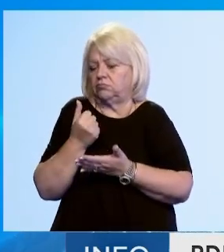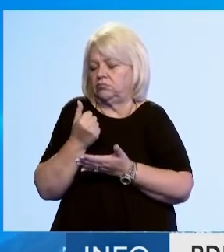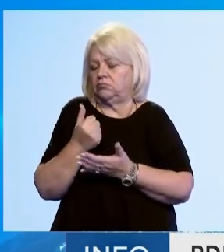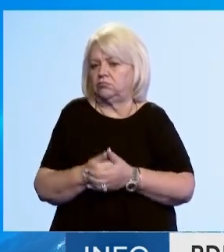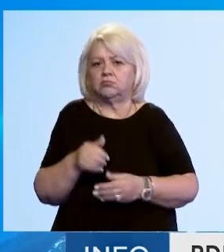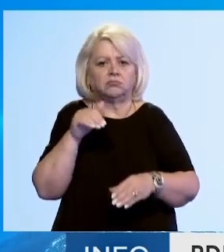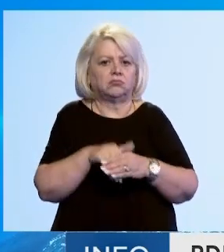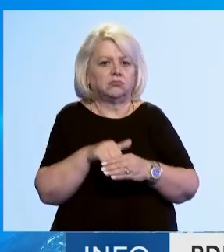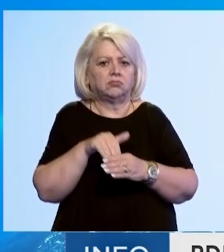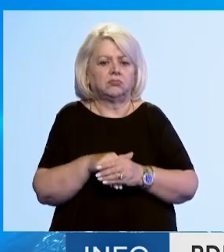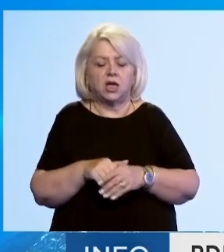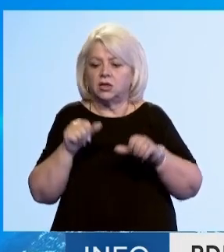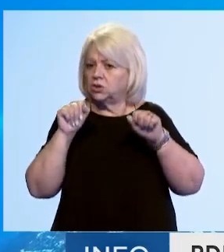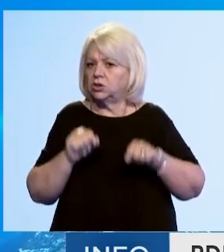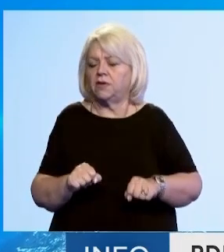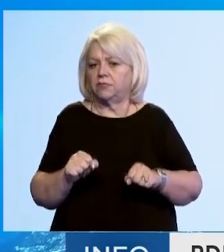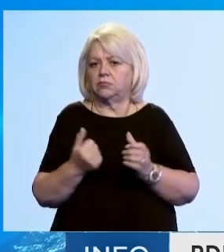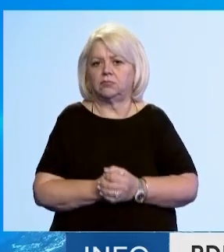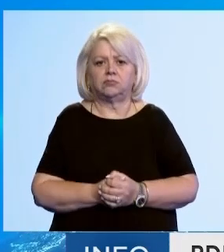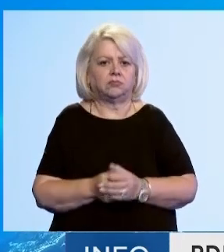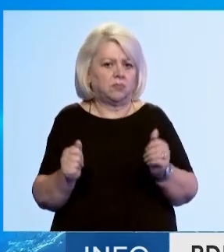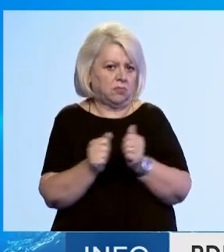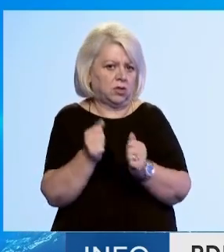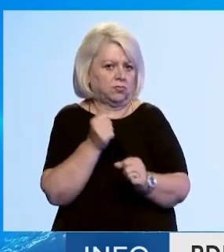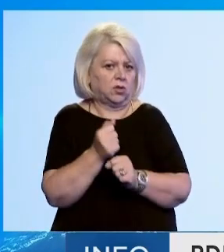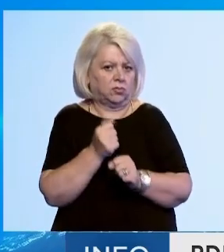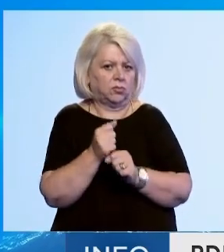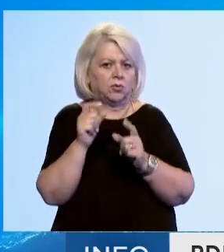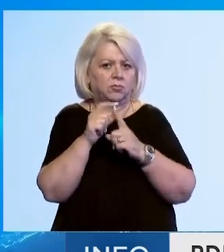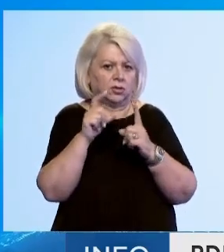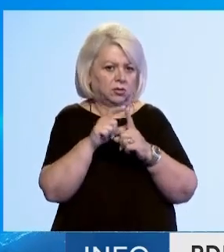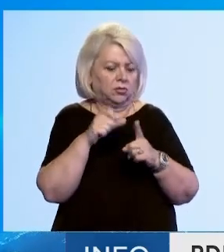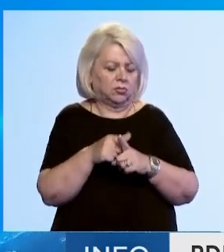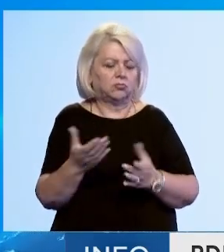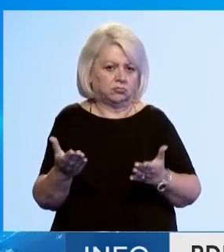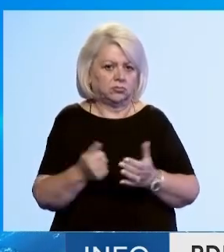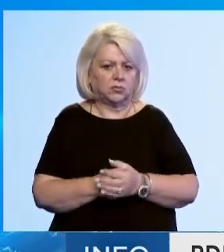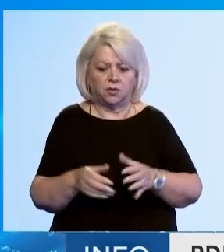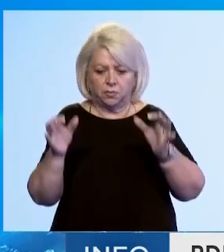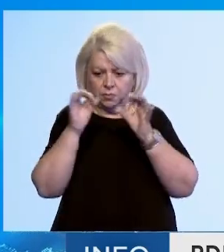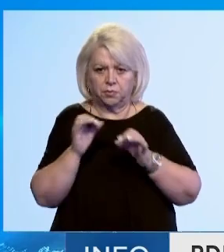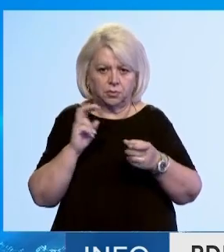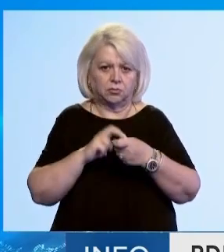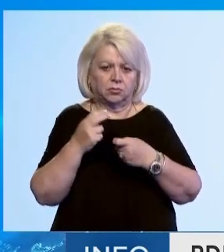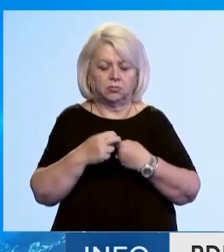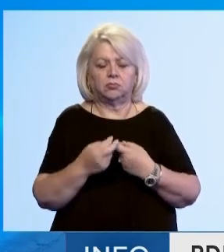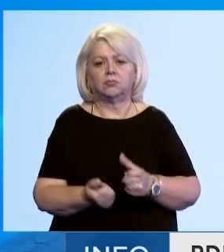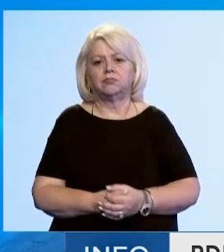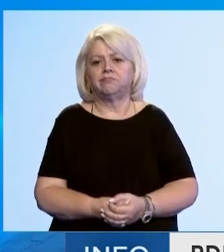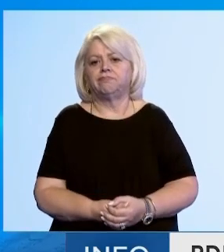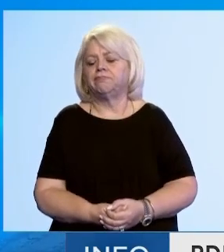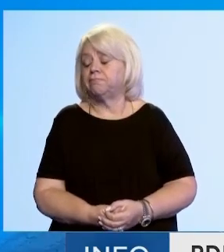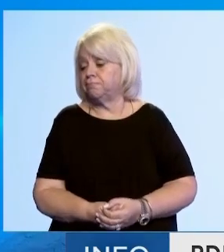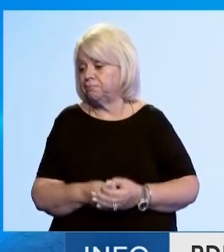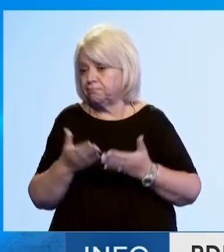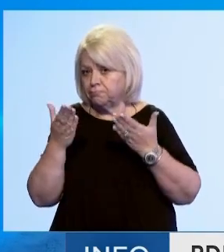dhe ka qeverisur në formë të bashkëpunimit me Partinë Demokratike, por pa pasur ndonjë koalicion formal. Dhe në